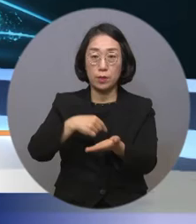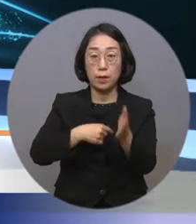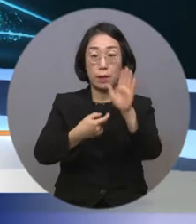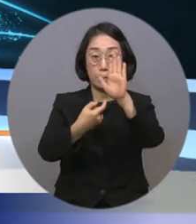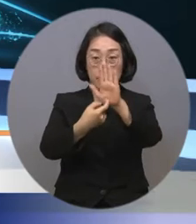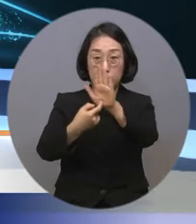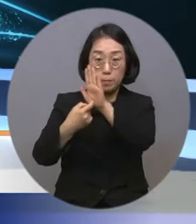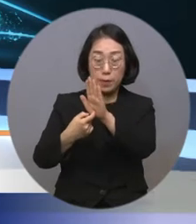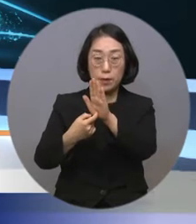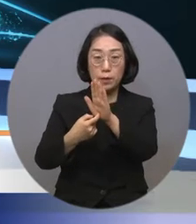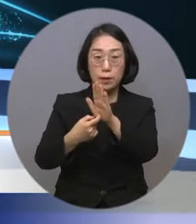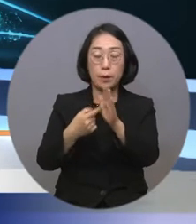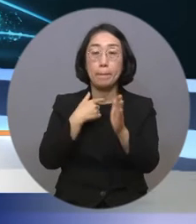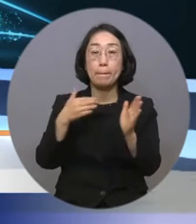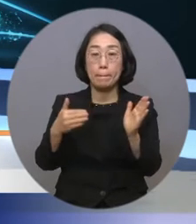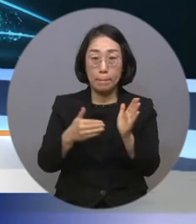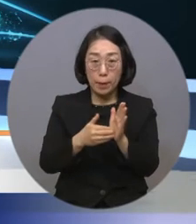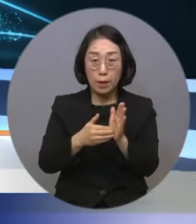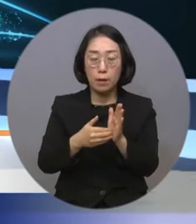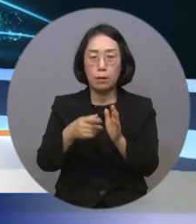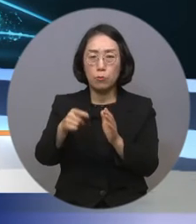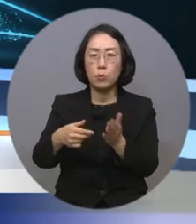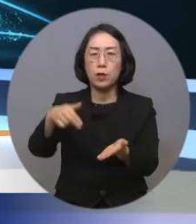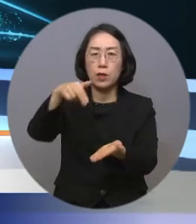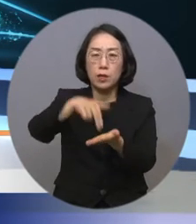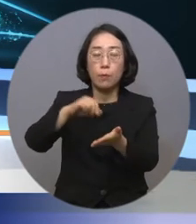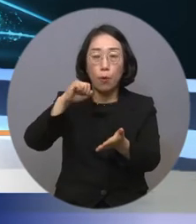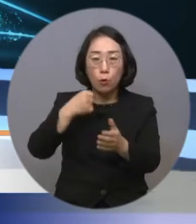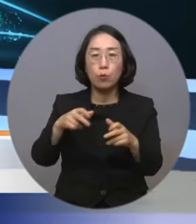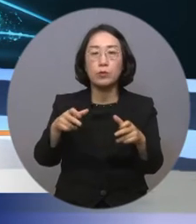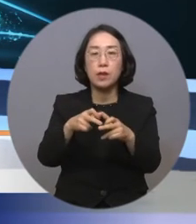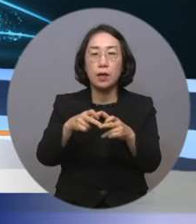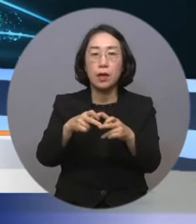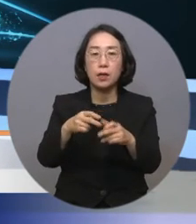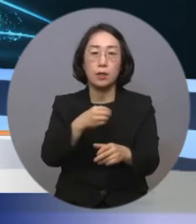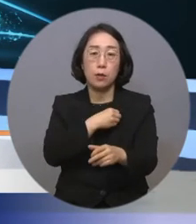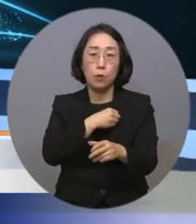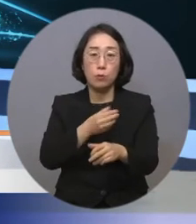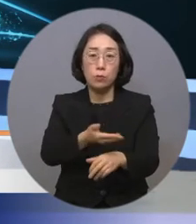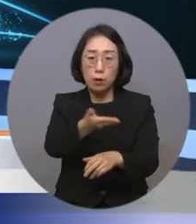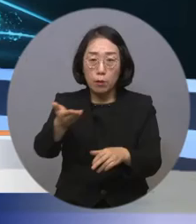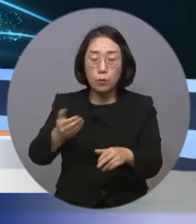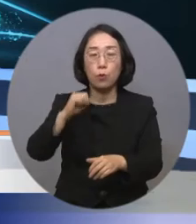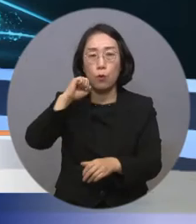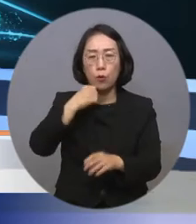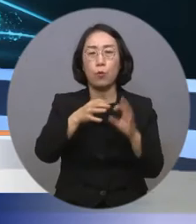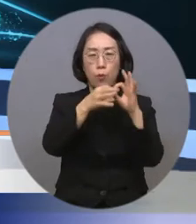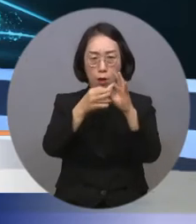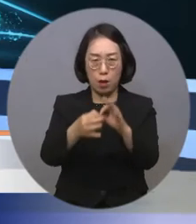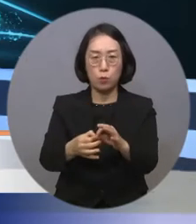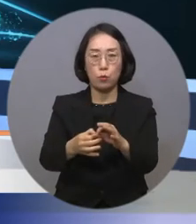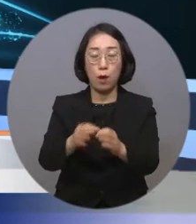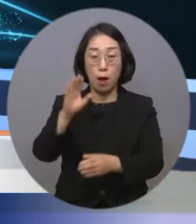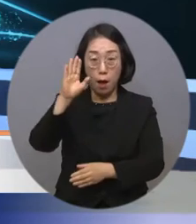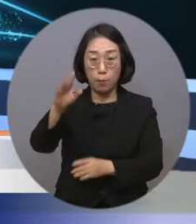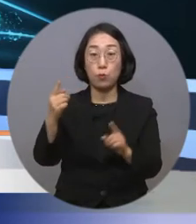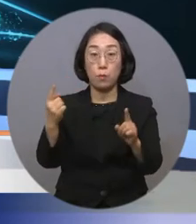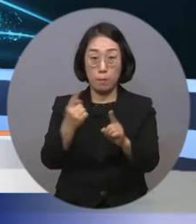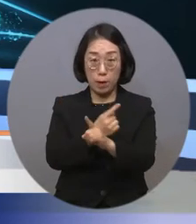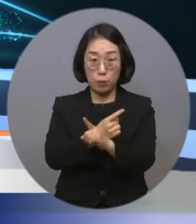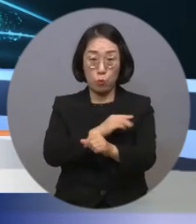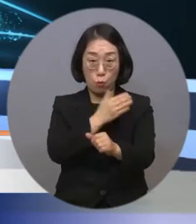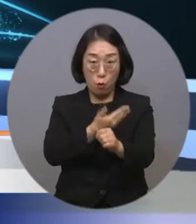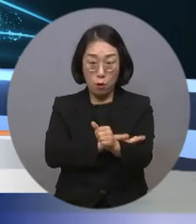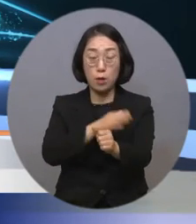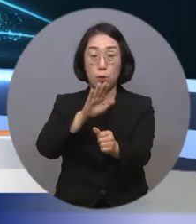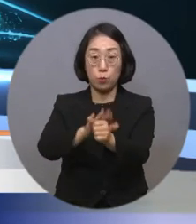규정하고 있었습니다 이로 인해 길이 비 어려운 장애인 의원들의 어려움에 계속해 왔는데요 앞으로는 이들의 권리 보장을 위한